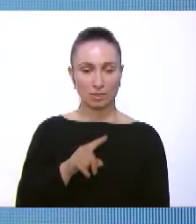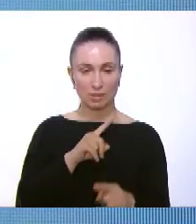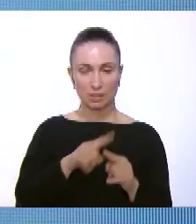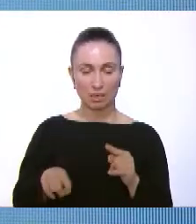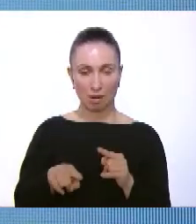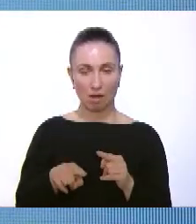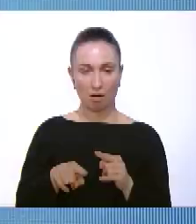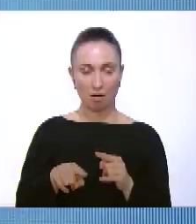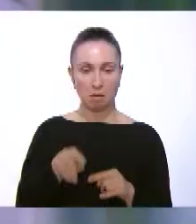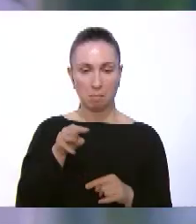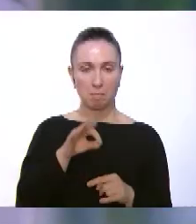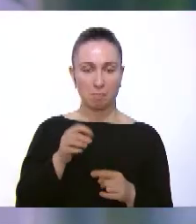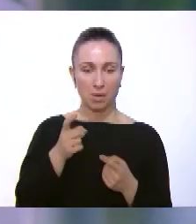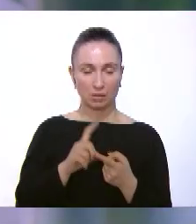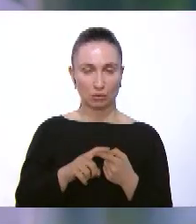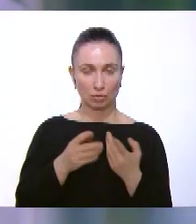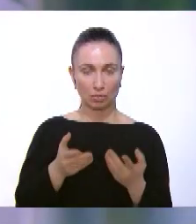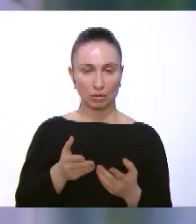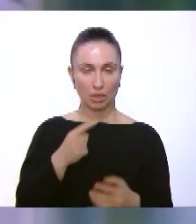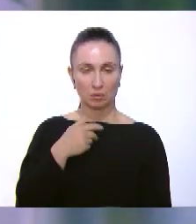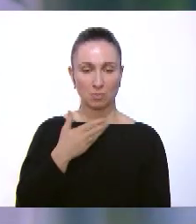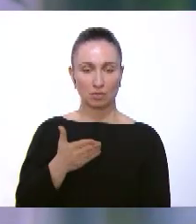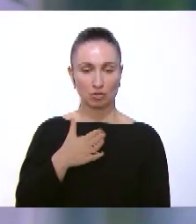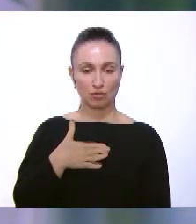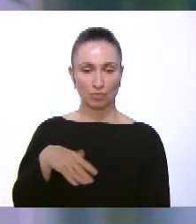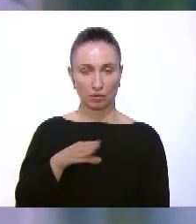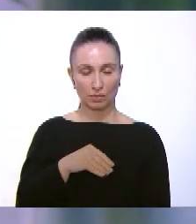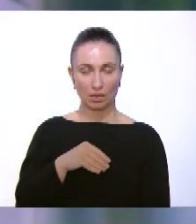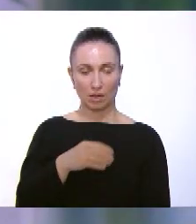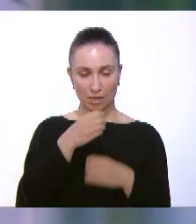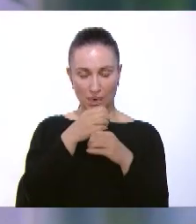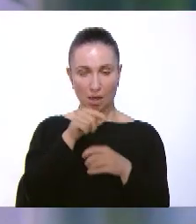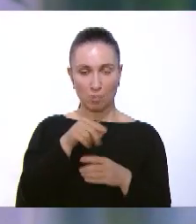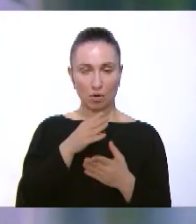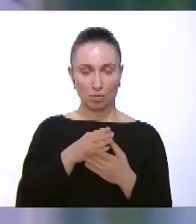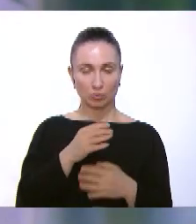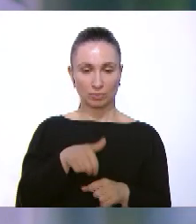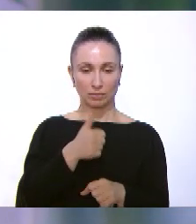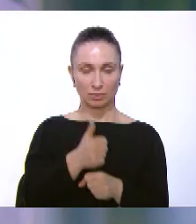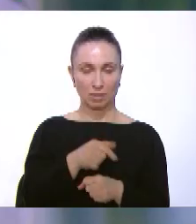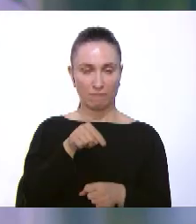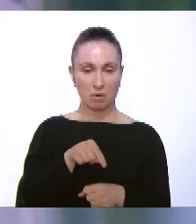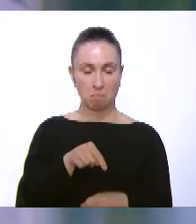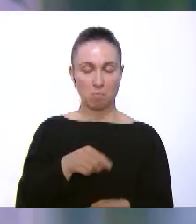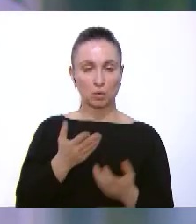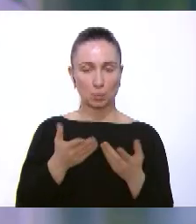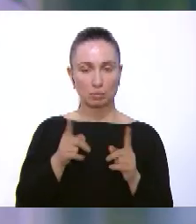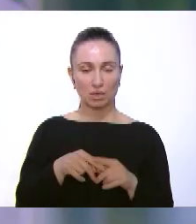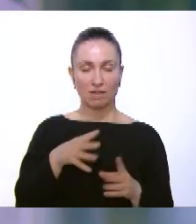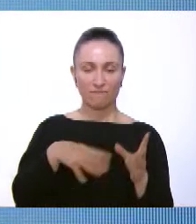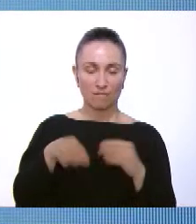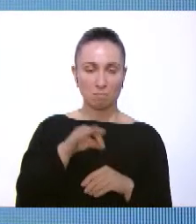სწრაფი მეთოდებით. რა თქმა უნდა, ჩვენი ლაბორატორია არის სათაო ლაბორატორია, თუმცა